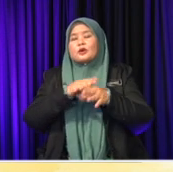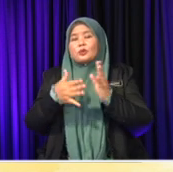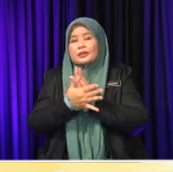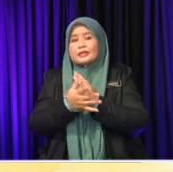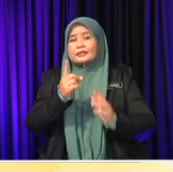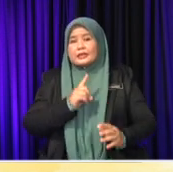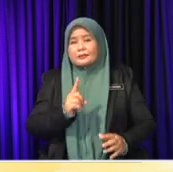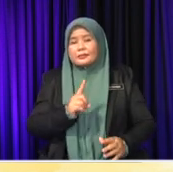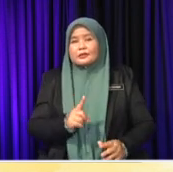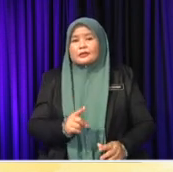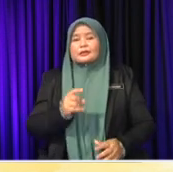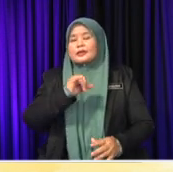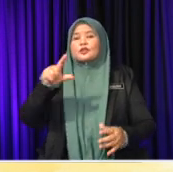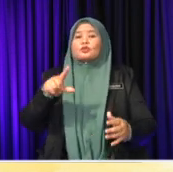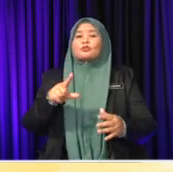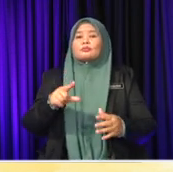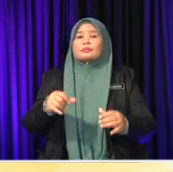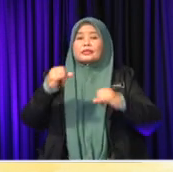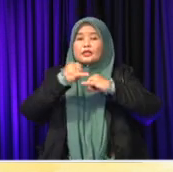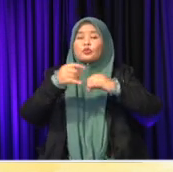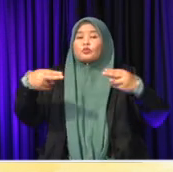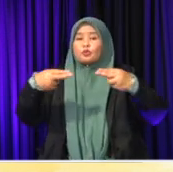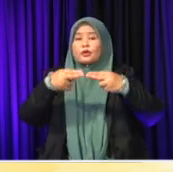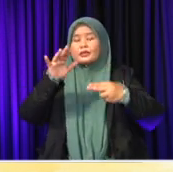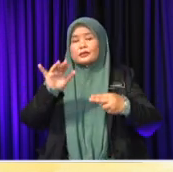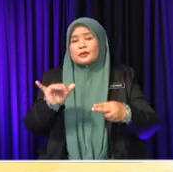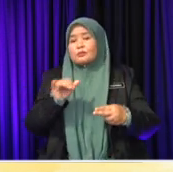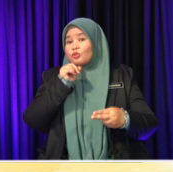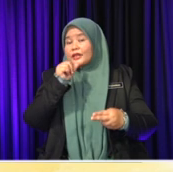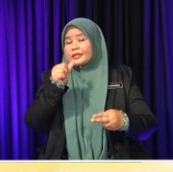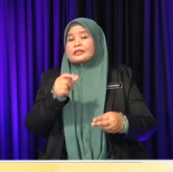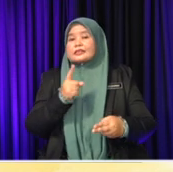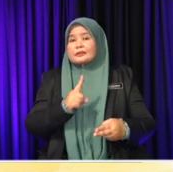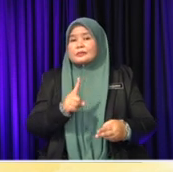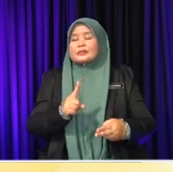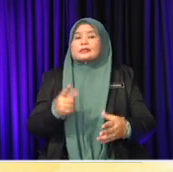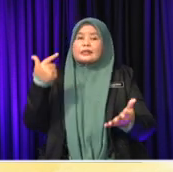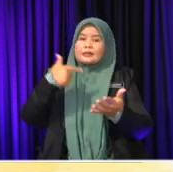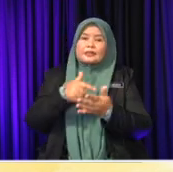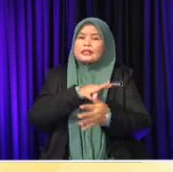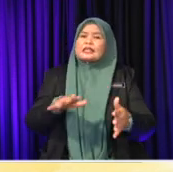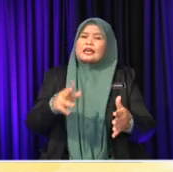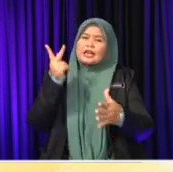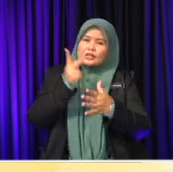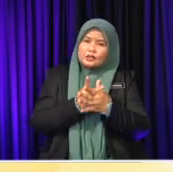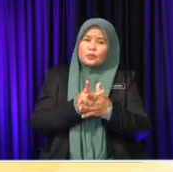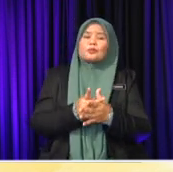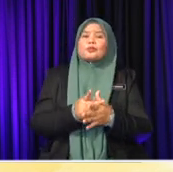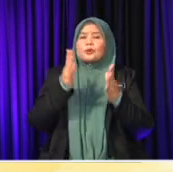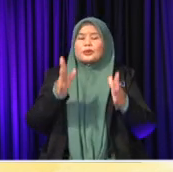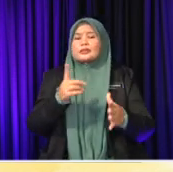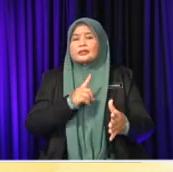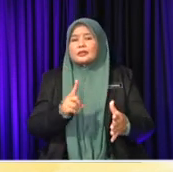Islam yaitu menjalin Perhubungan dengan orang bukan Islam selagi mereka tidak memusuhi Islam seperti yang telah